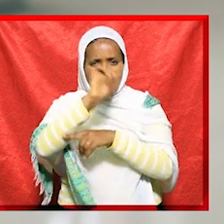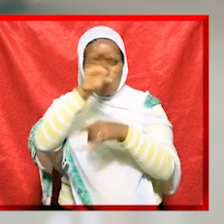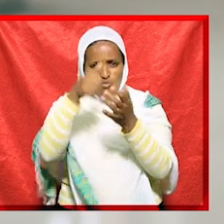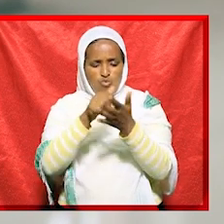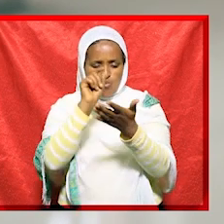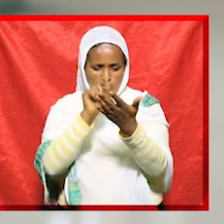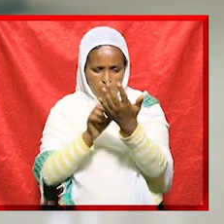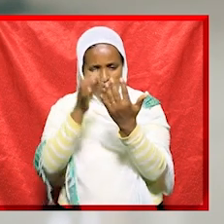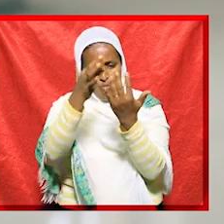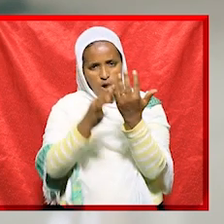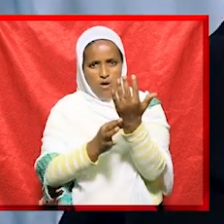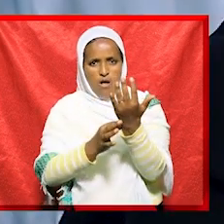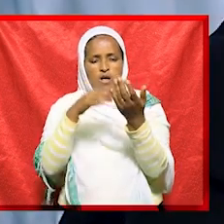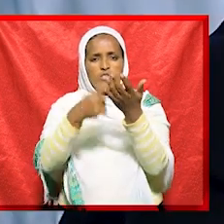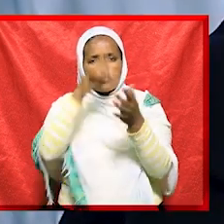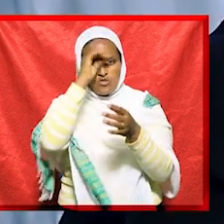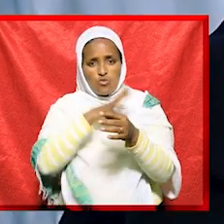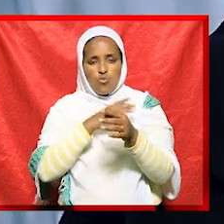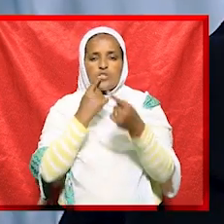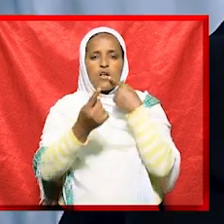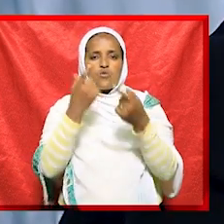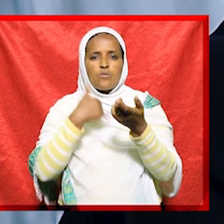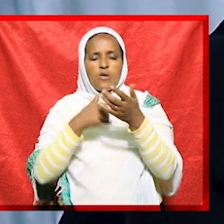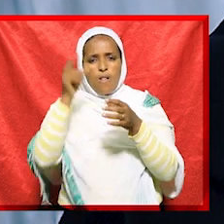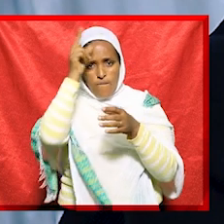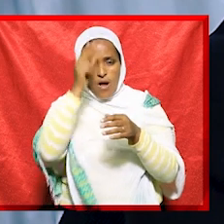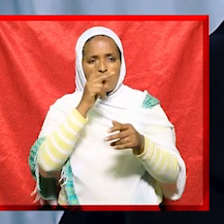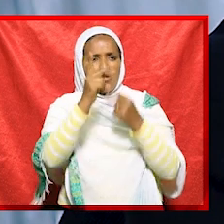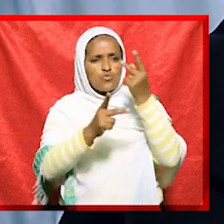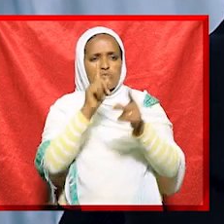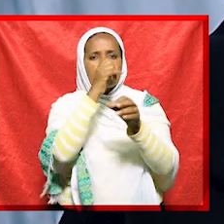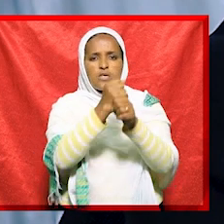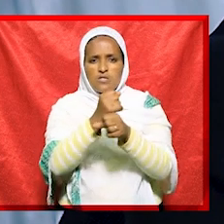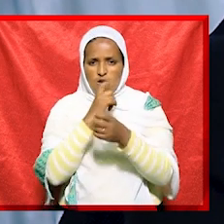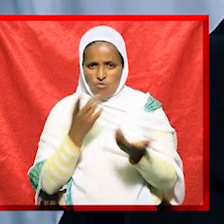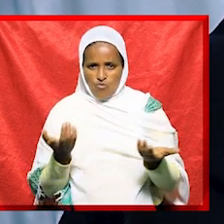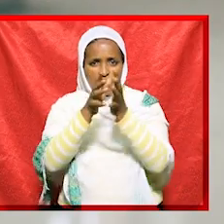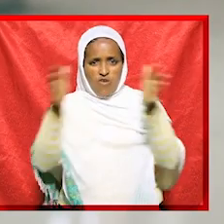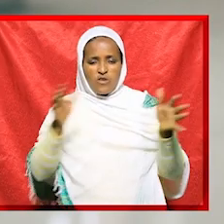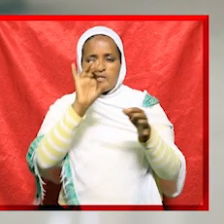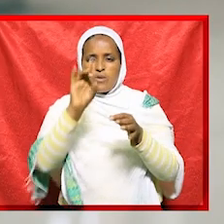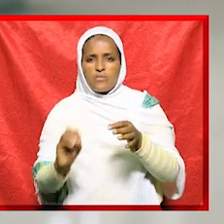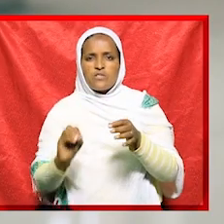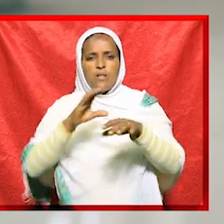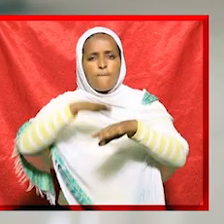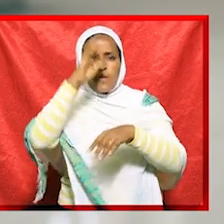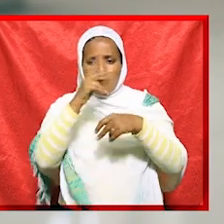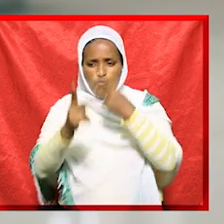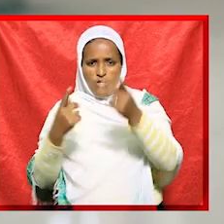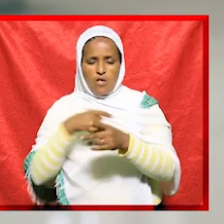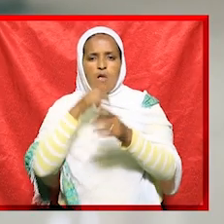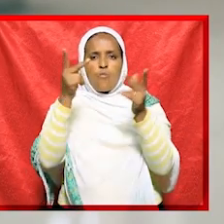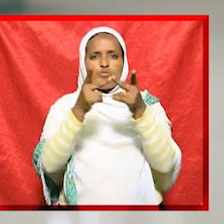ቀኑን ሁሉ አስበ ነው ዋጋ የምታወጣው። እነዚህ ሰዎች ተነጋግረው ነበር። ባህልና ቱሪዝም ሚኒስቴር ምን እየሰራ ነው? ከ80% በላይ